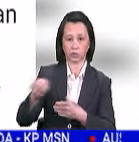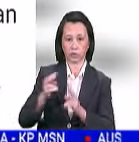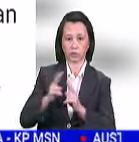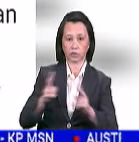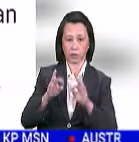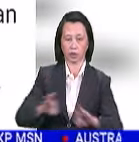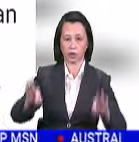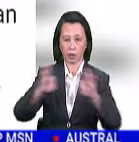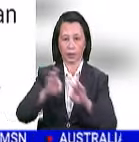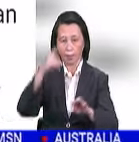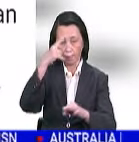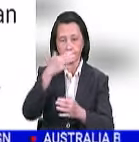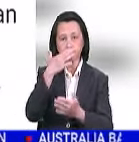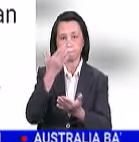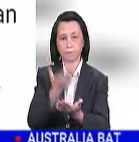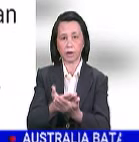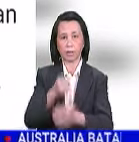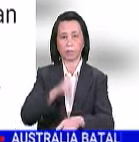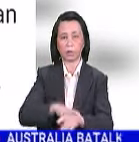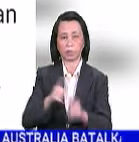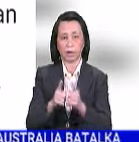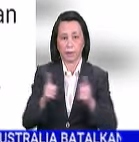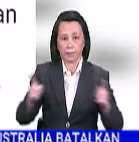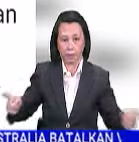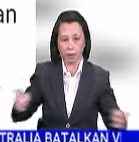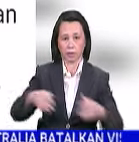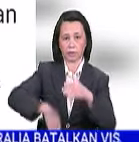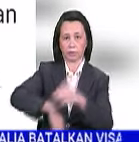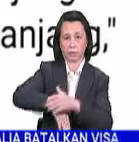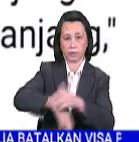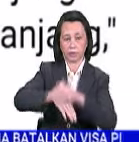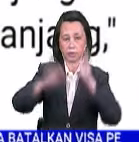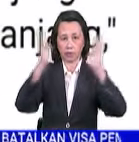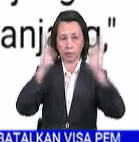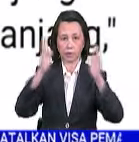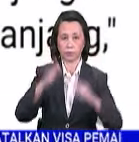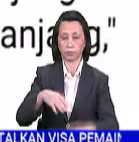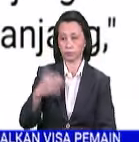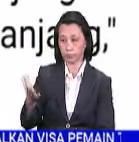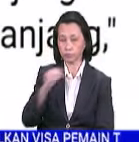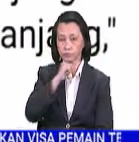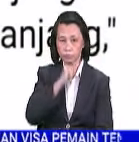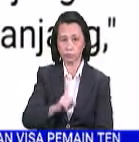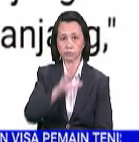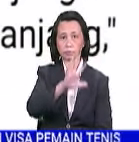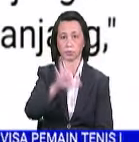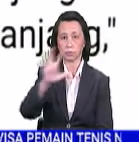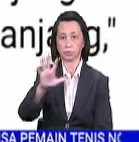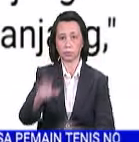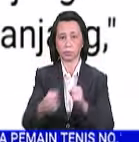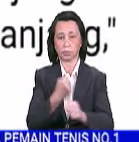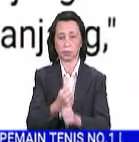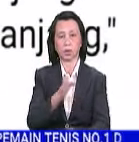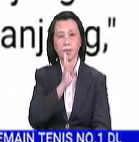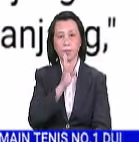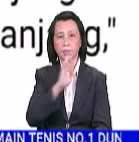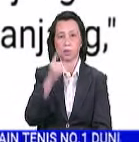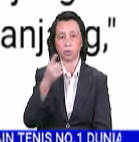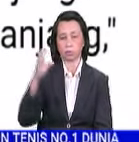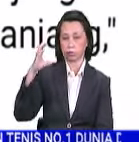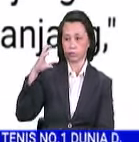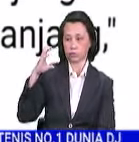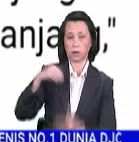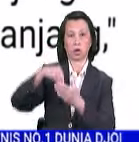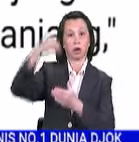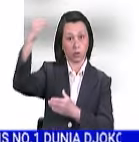amat penting demi kebaikan jangka masa panjang bola sepak negara. Beliau yang berusia 55 tahun berkata, hanya jurulatih